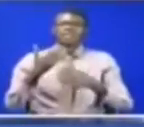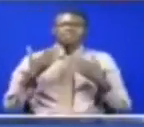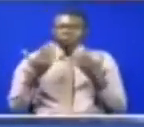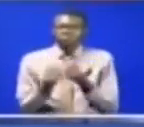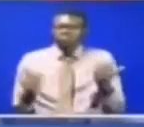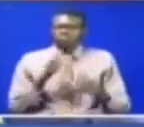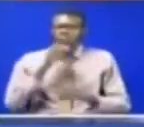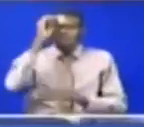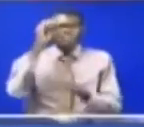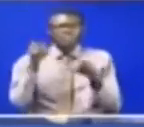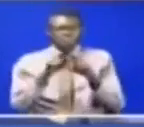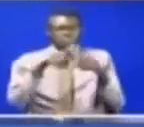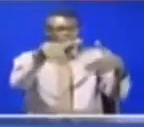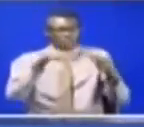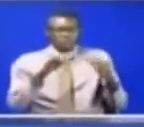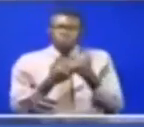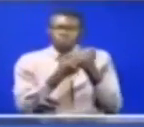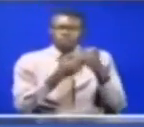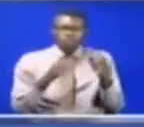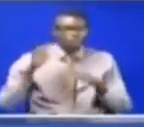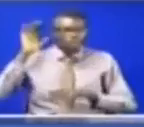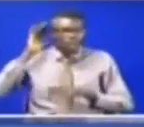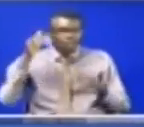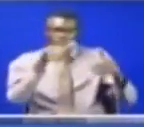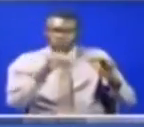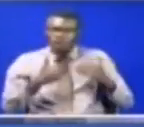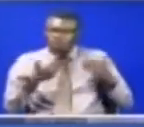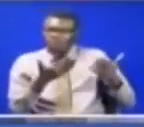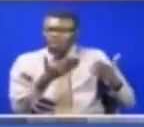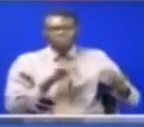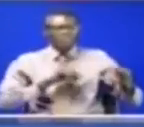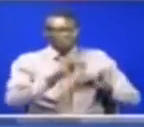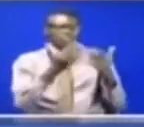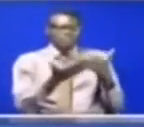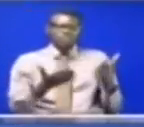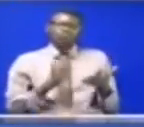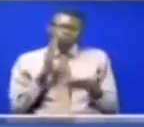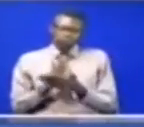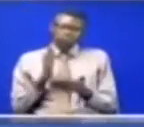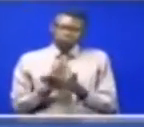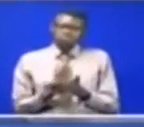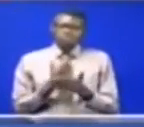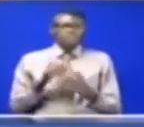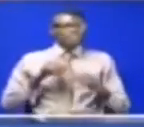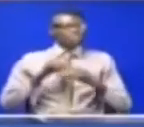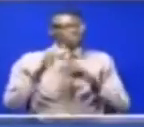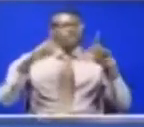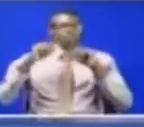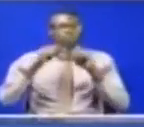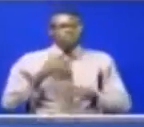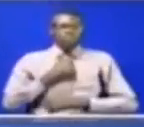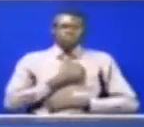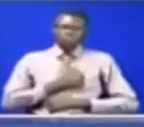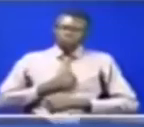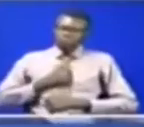mayatima, hata mashishi. Akisikia kuna mashishi atatumana. Na kwa ukweli tunatumana rambirambi zetu kwa mzee